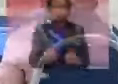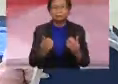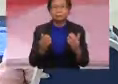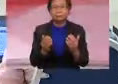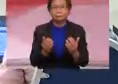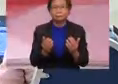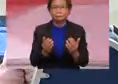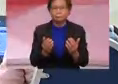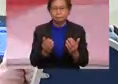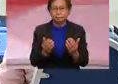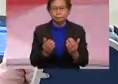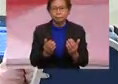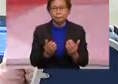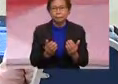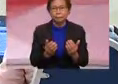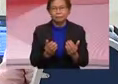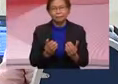Bismillahirrahmanirrahim.